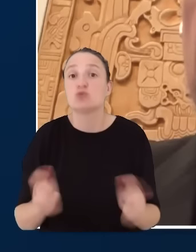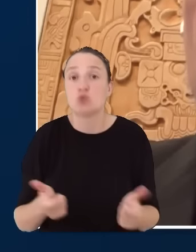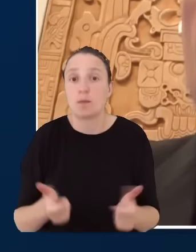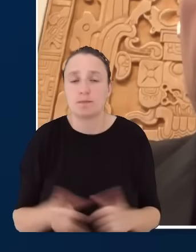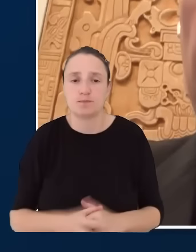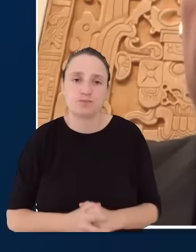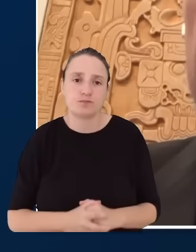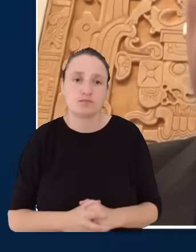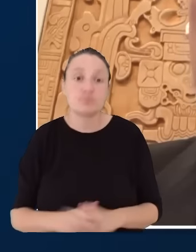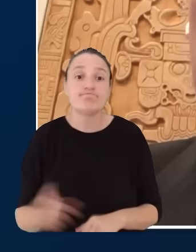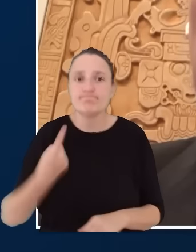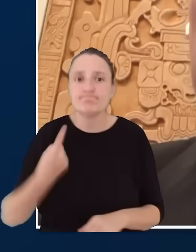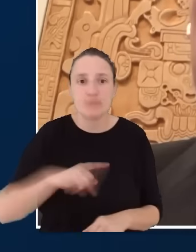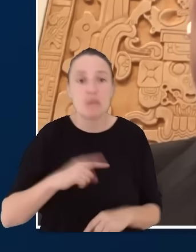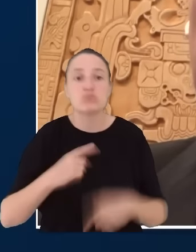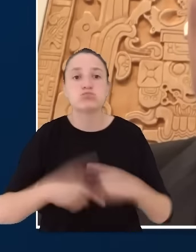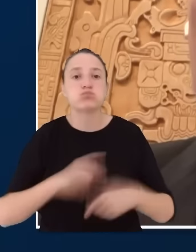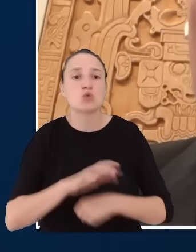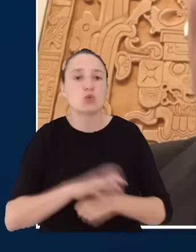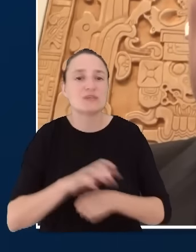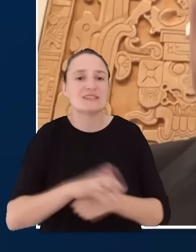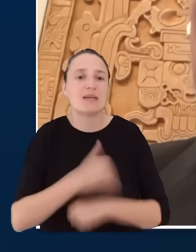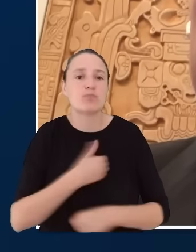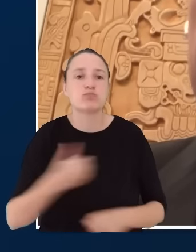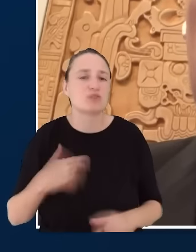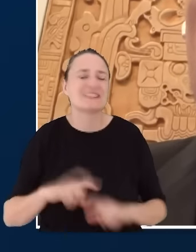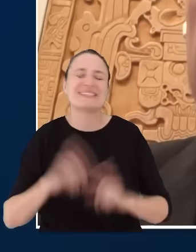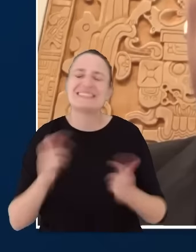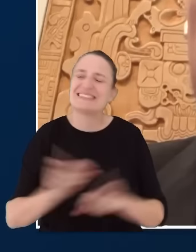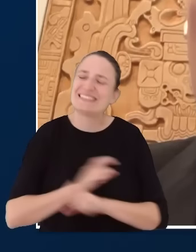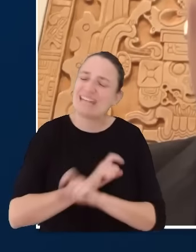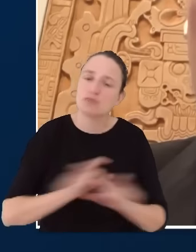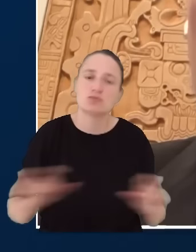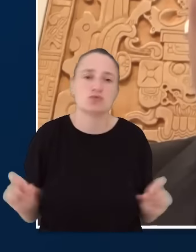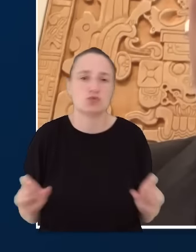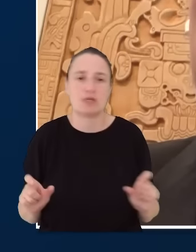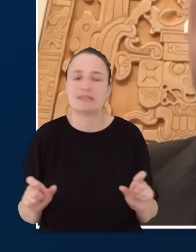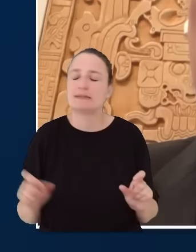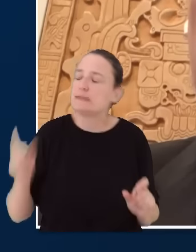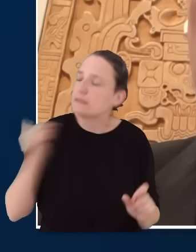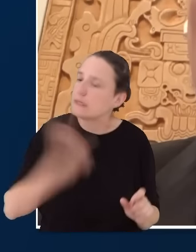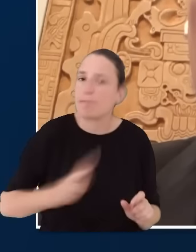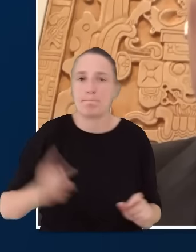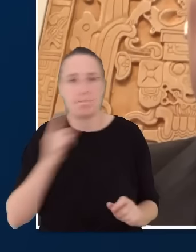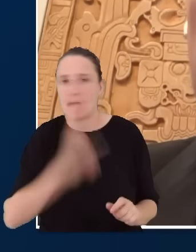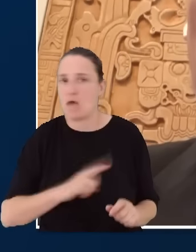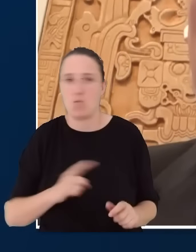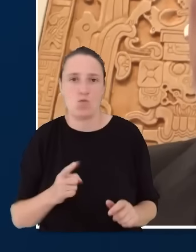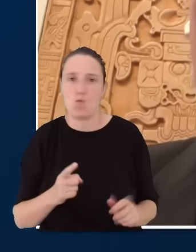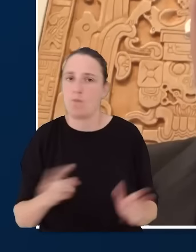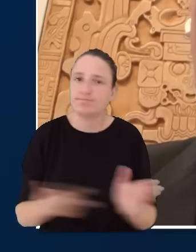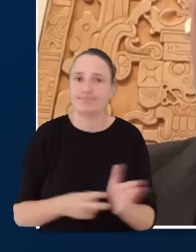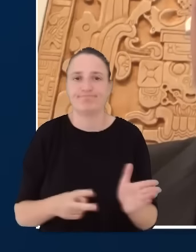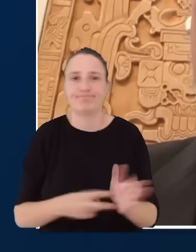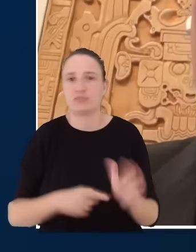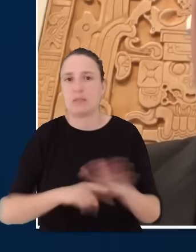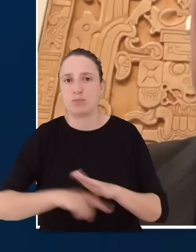my produkujemy jako kraj cały czas znacznie za mało tego typu amunicji. To